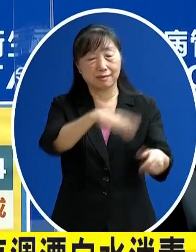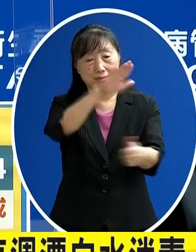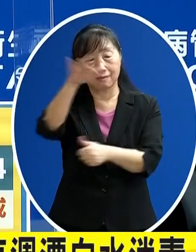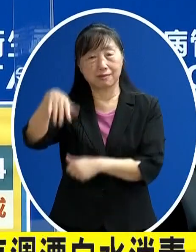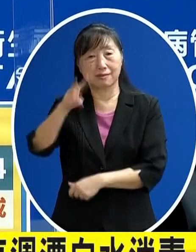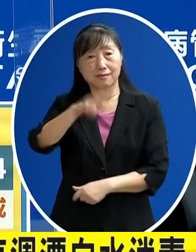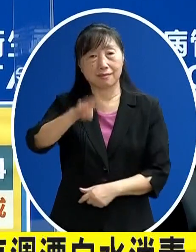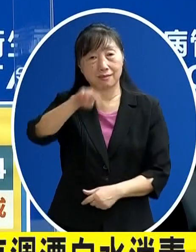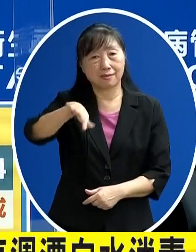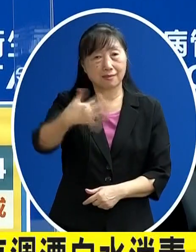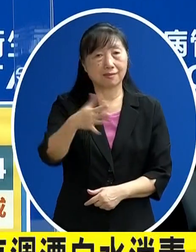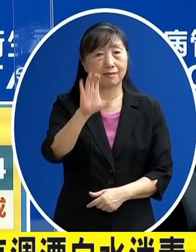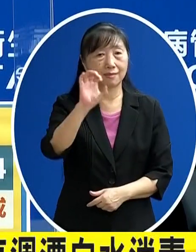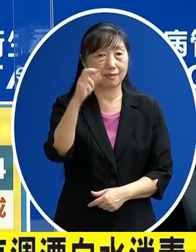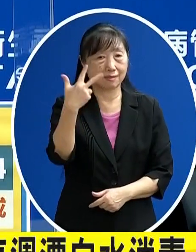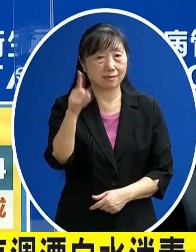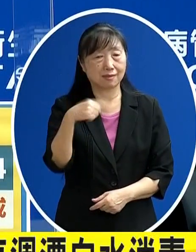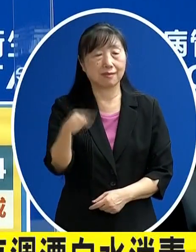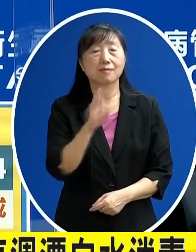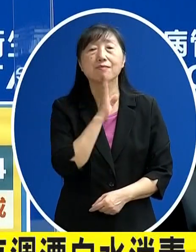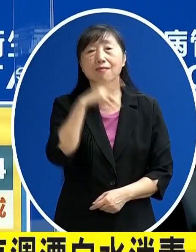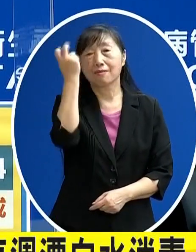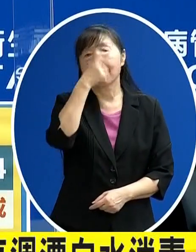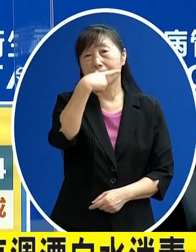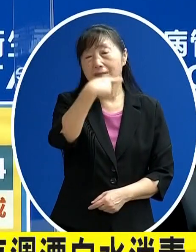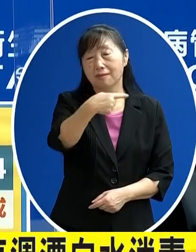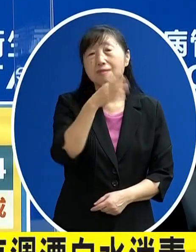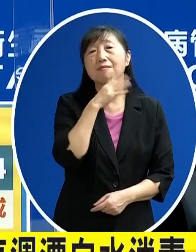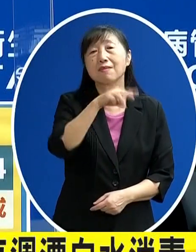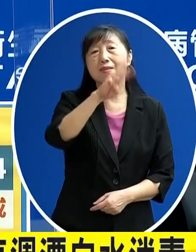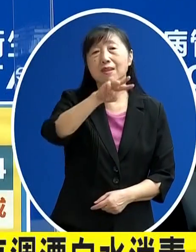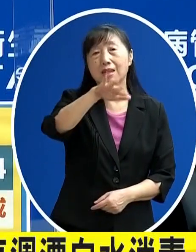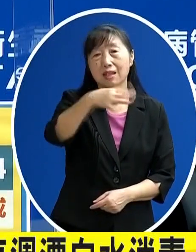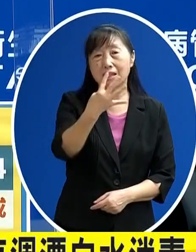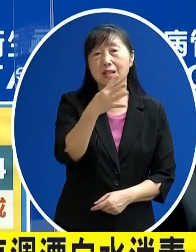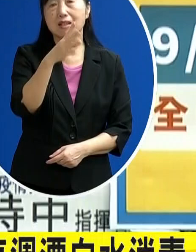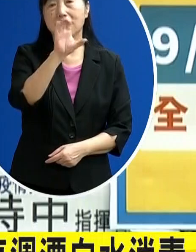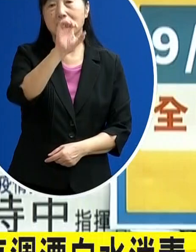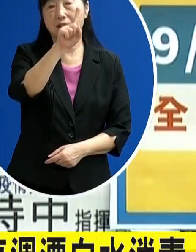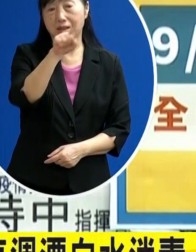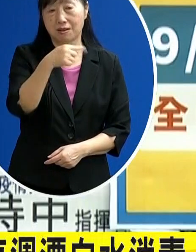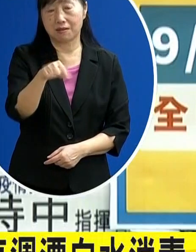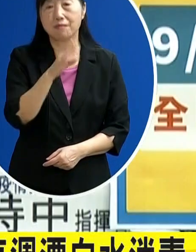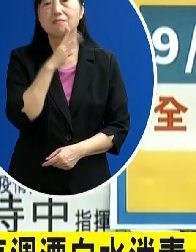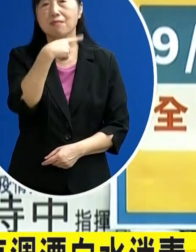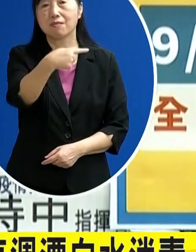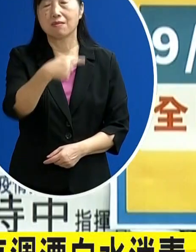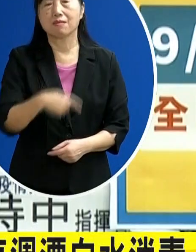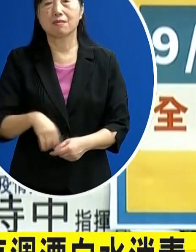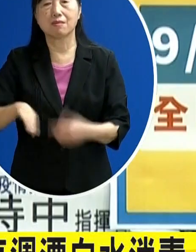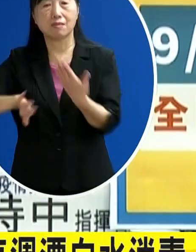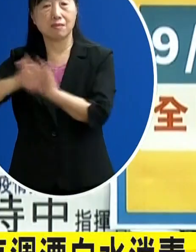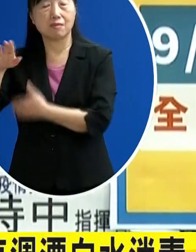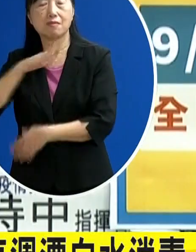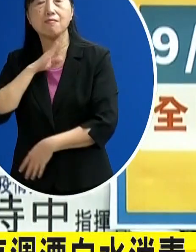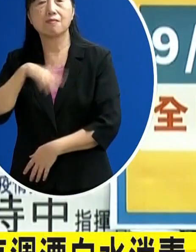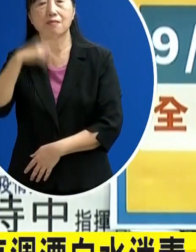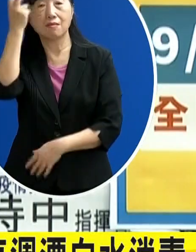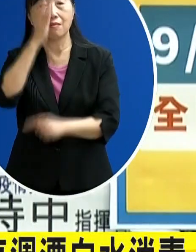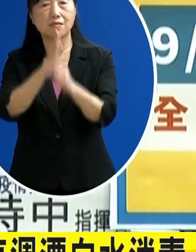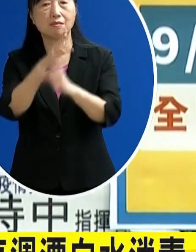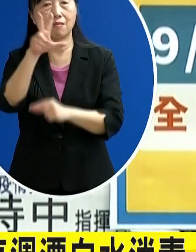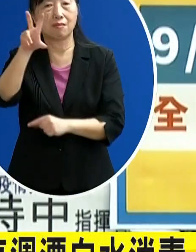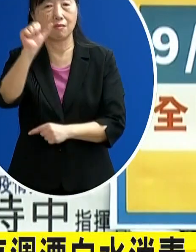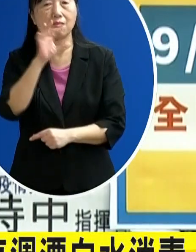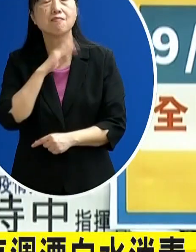的3597人，那检验阴性是3491人，好，待检验中的有